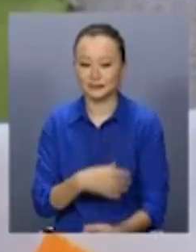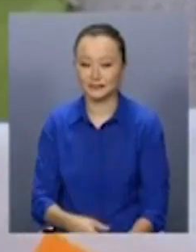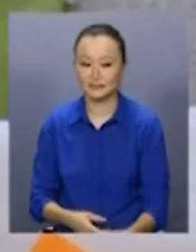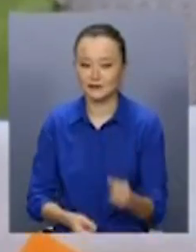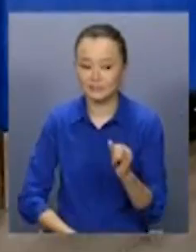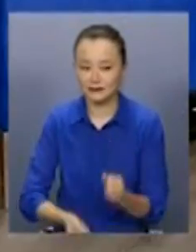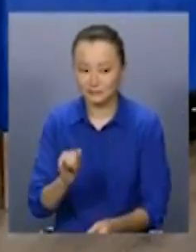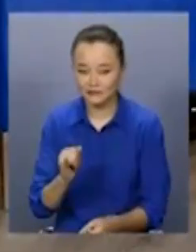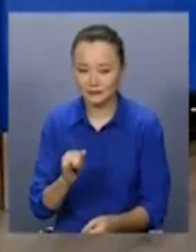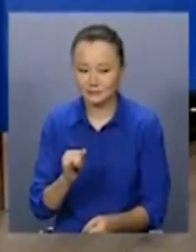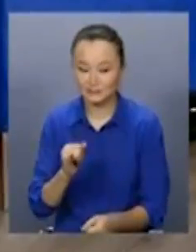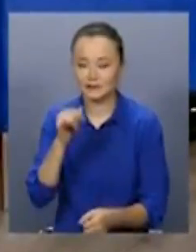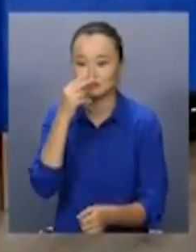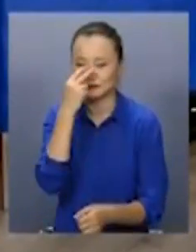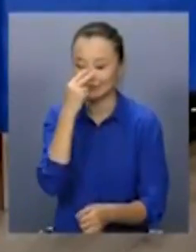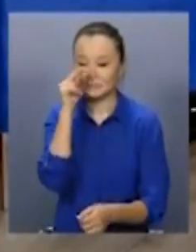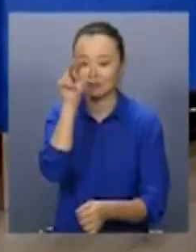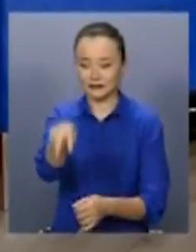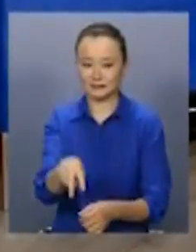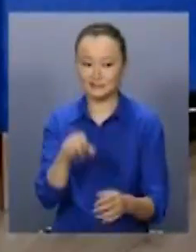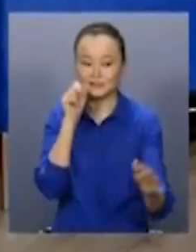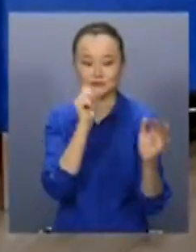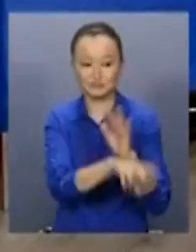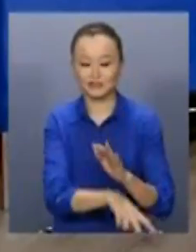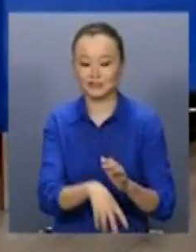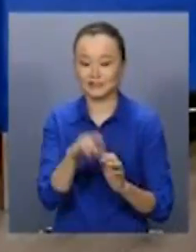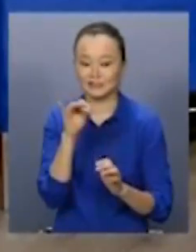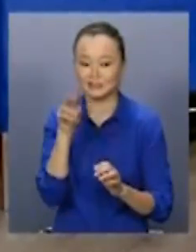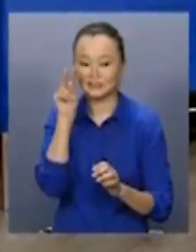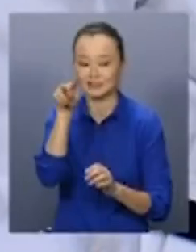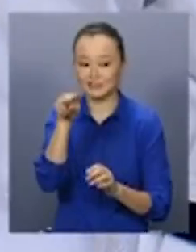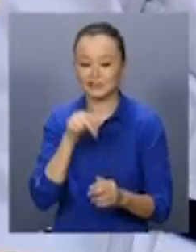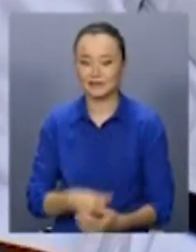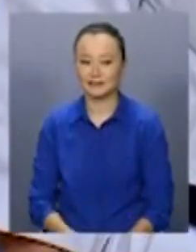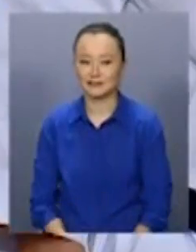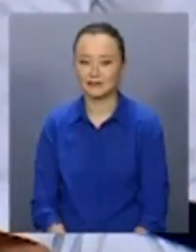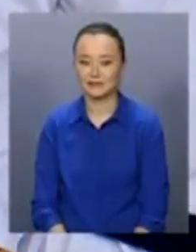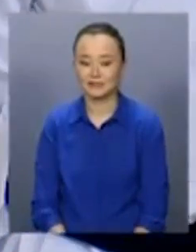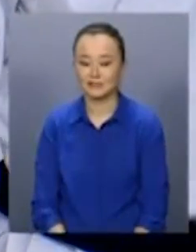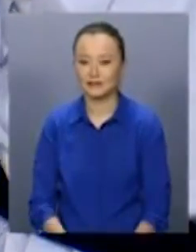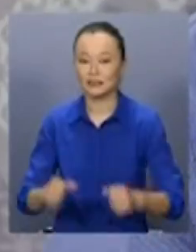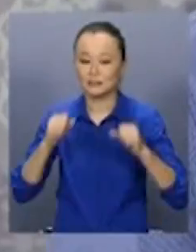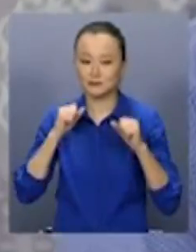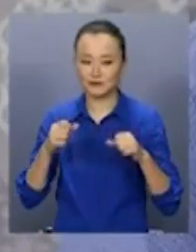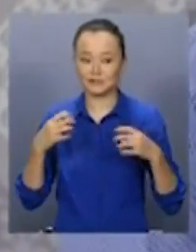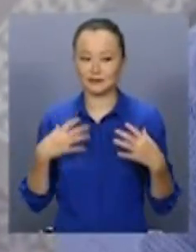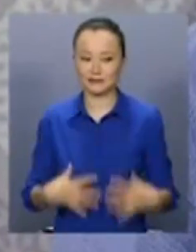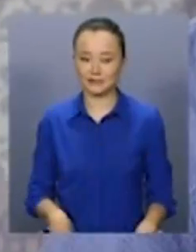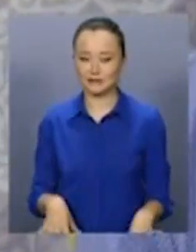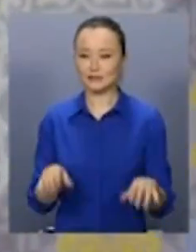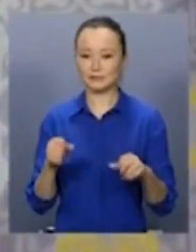аяқтың ортасына көзге шығу. Көзге шығу болды, қаш дейсіз ғой? Екі қолмен шығу. Немесе спорттық киіммен жүріп, киініп